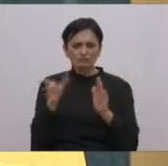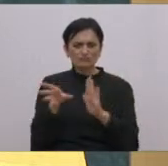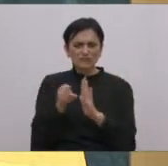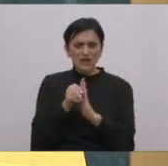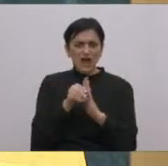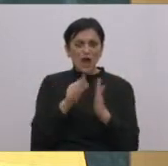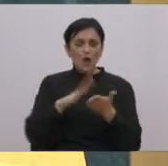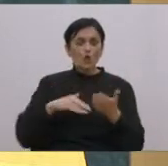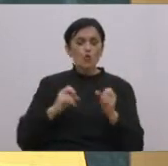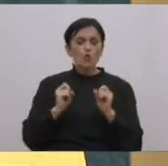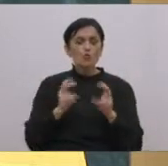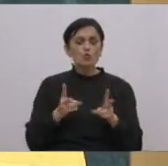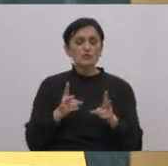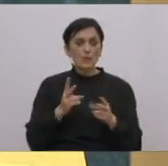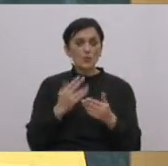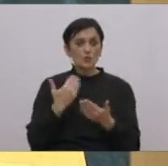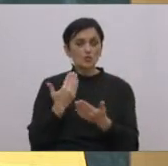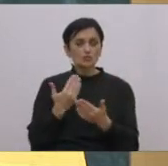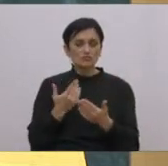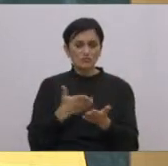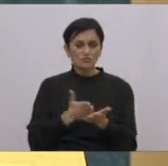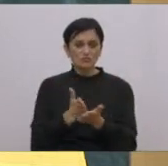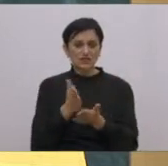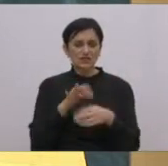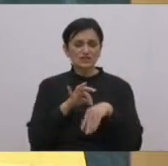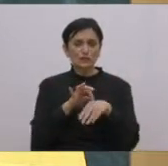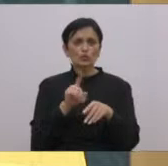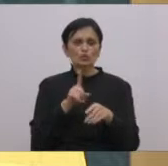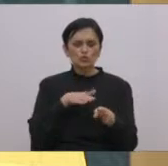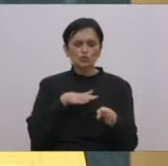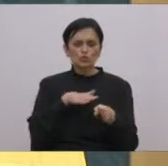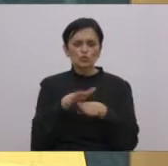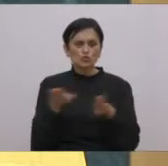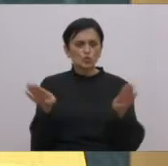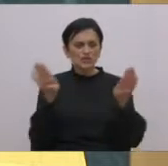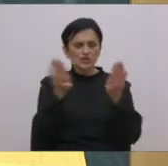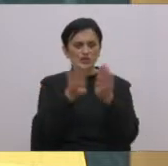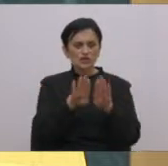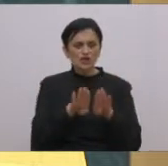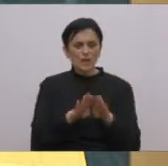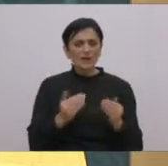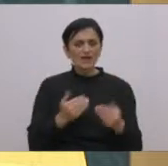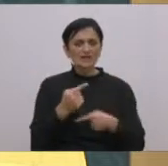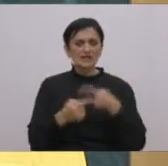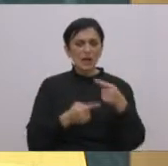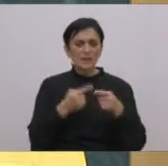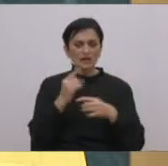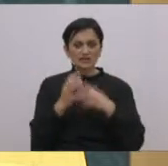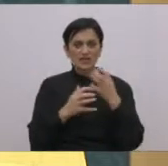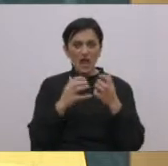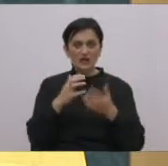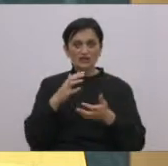რაც იქნა გატარებული, რომ აღნიშნული მონაკვეთის სრულ შესაბამისობაშია თანამედროვე